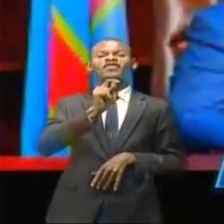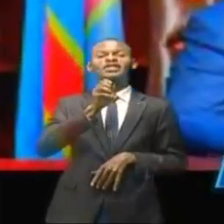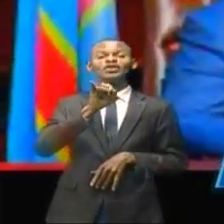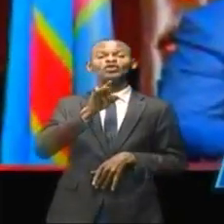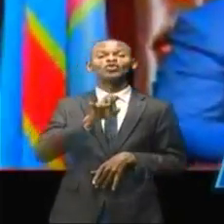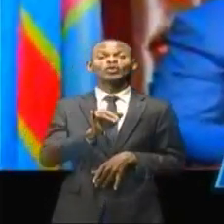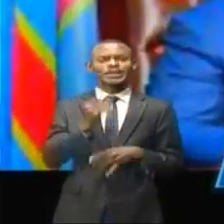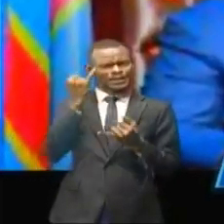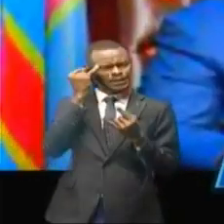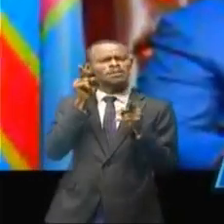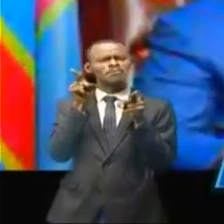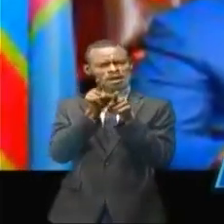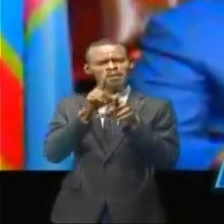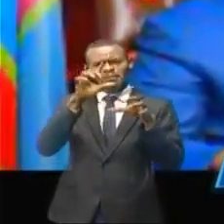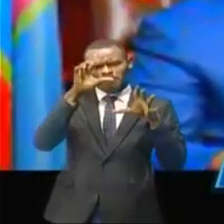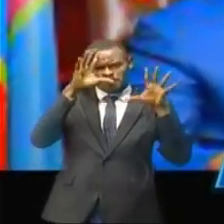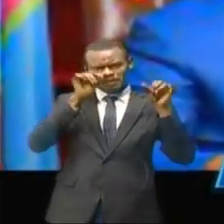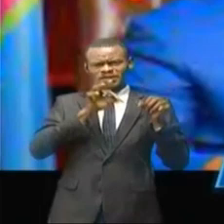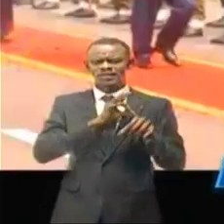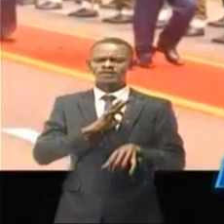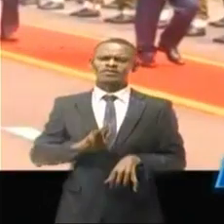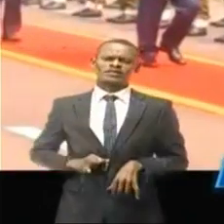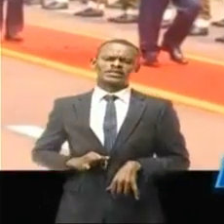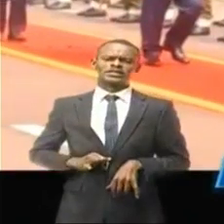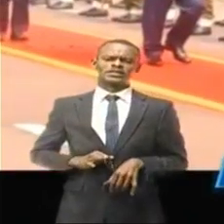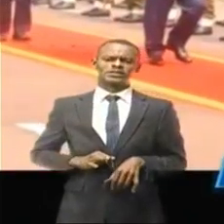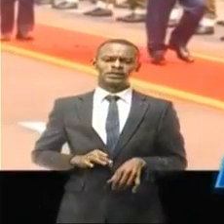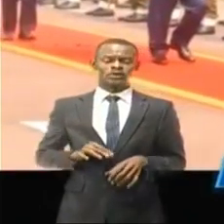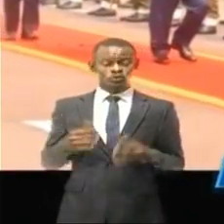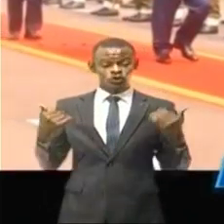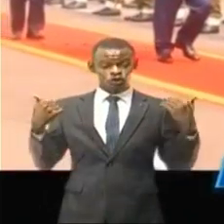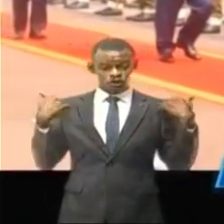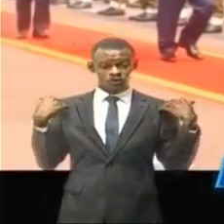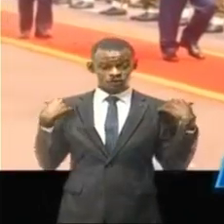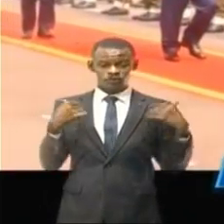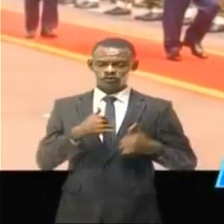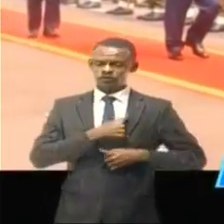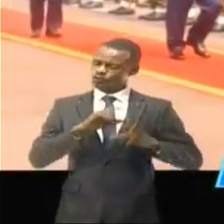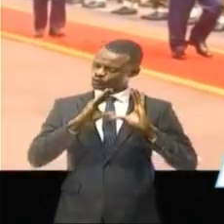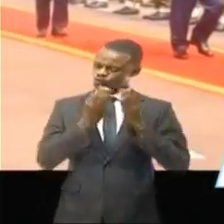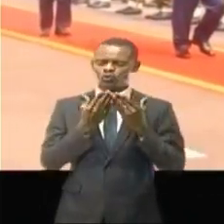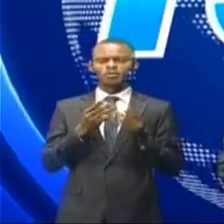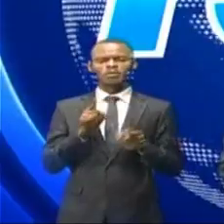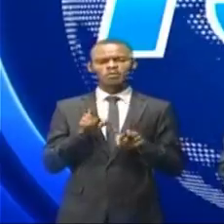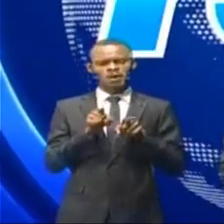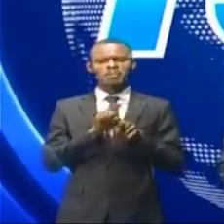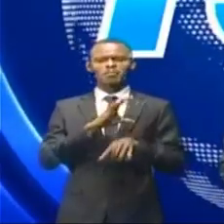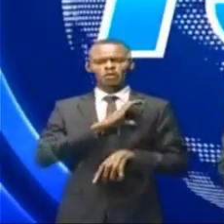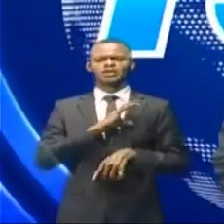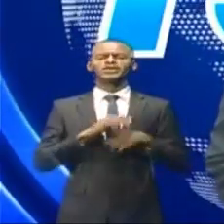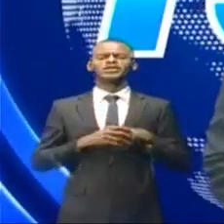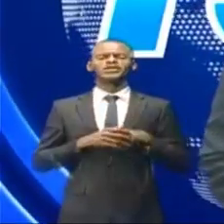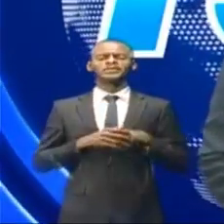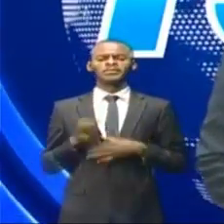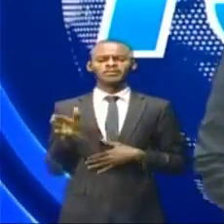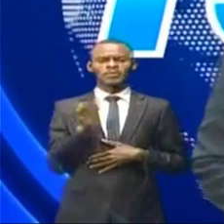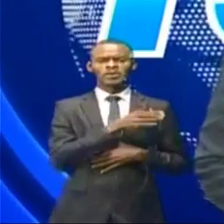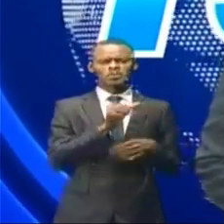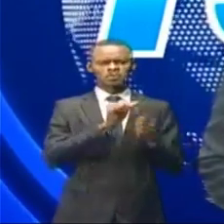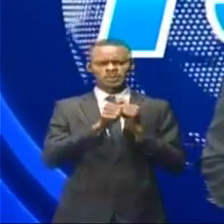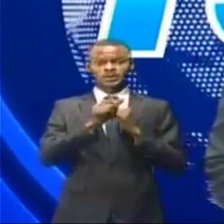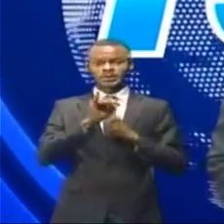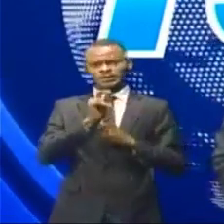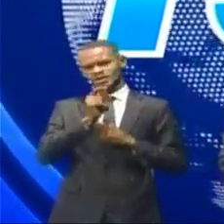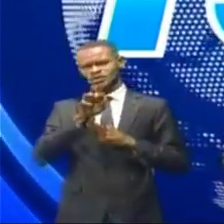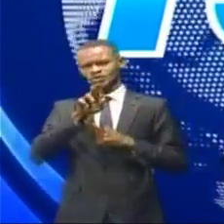congolais, Félix Antoine Tshisekedi Tshilombo, commandant suprême de FARDC et de la PNC. Quittons la province de